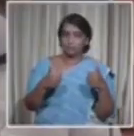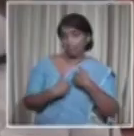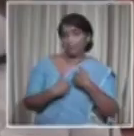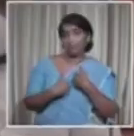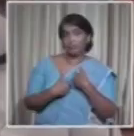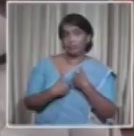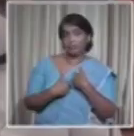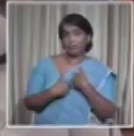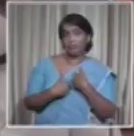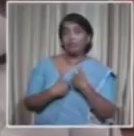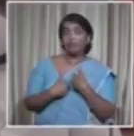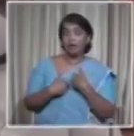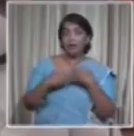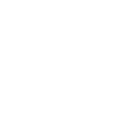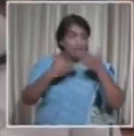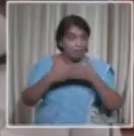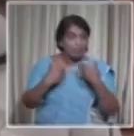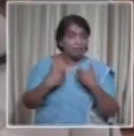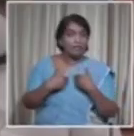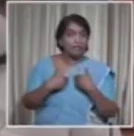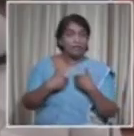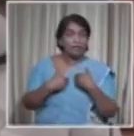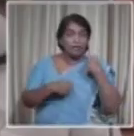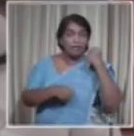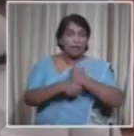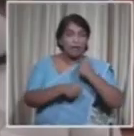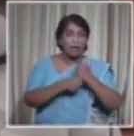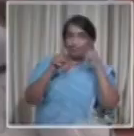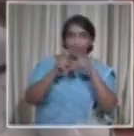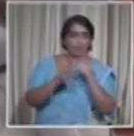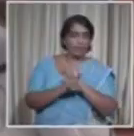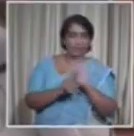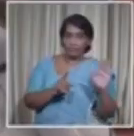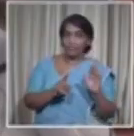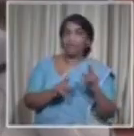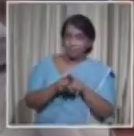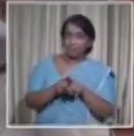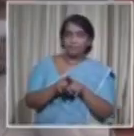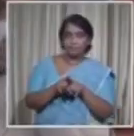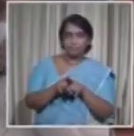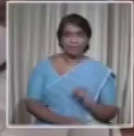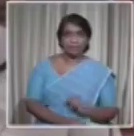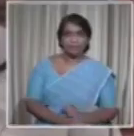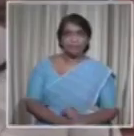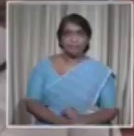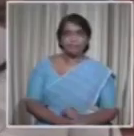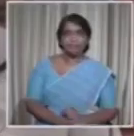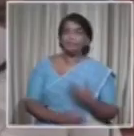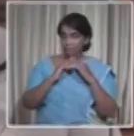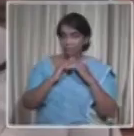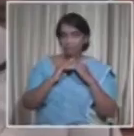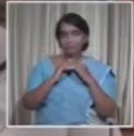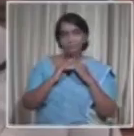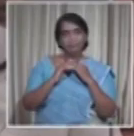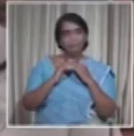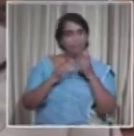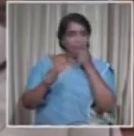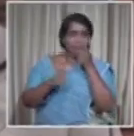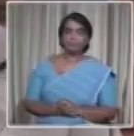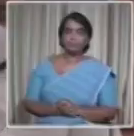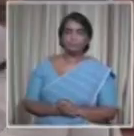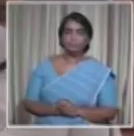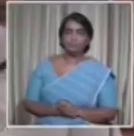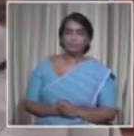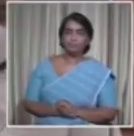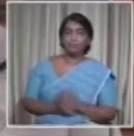මම ඔය නිවස හදලා තියෙන්නේ රාජ්‍ය සම්පත් කොල්ල කාලා නෙමෙයි. ඉතින් එතකොට මෙන්න මේ අගේ නිවසට ප්‍රහාරය එල්ල